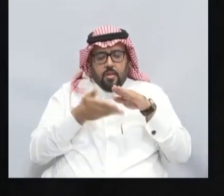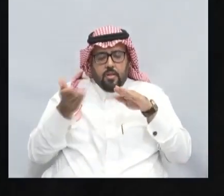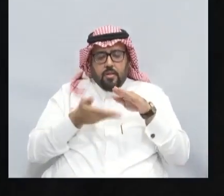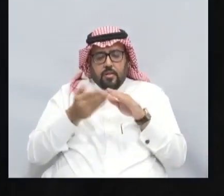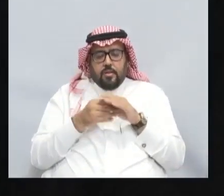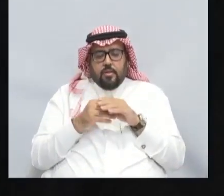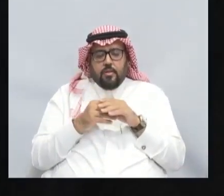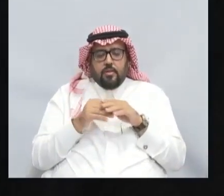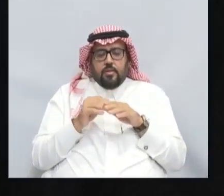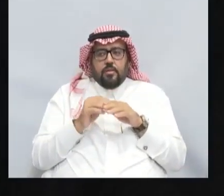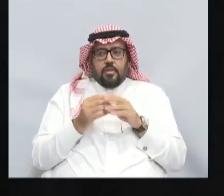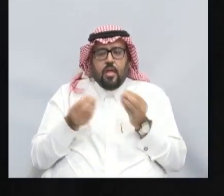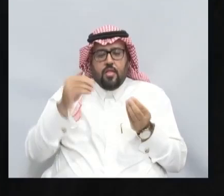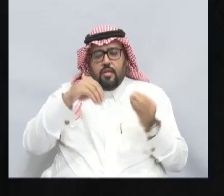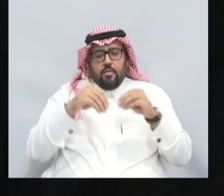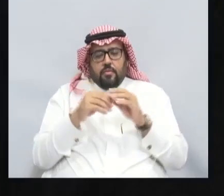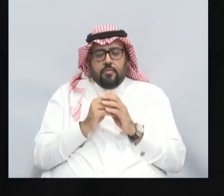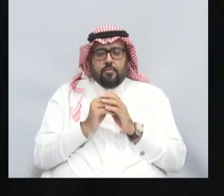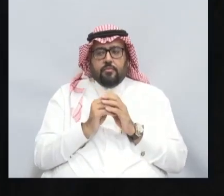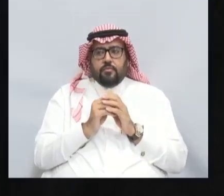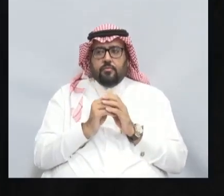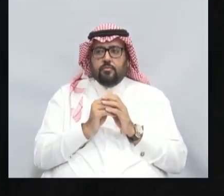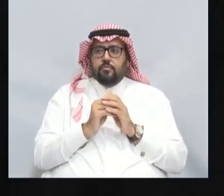بازلتية بعضها فوق بعض،